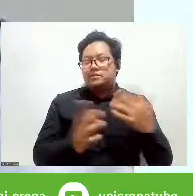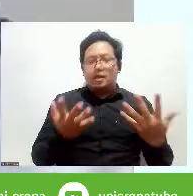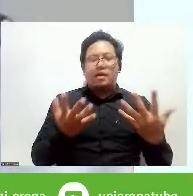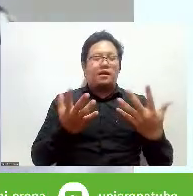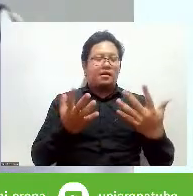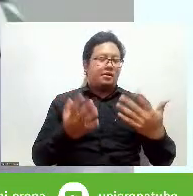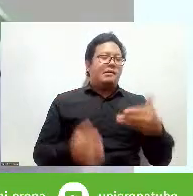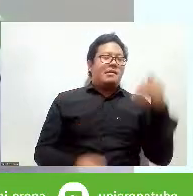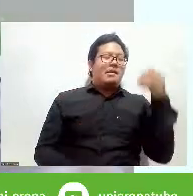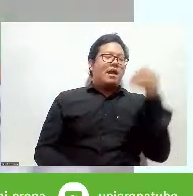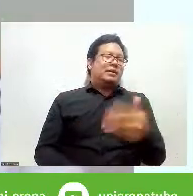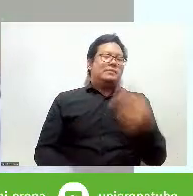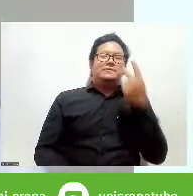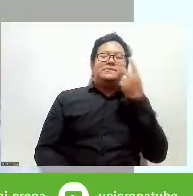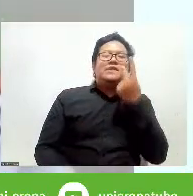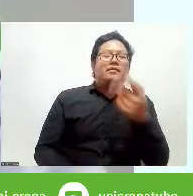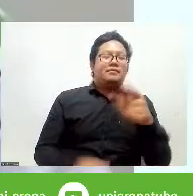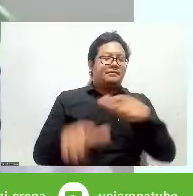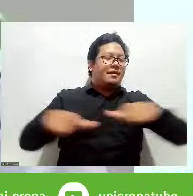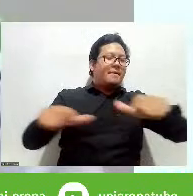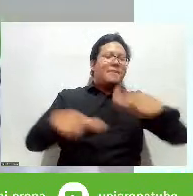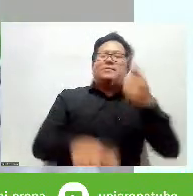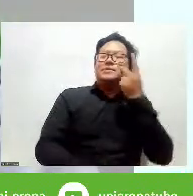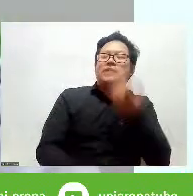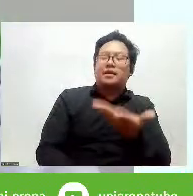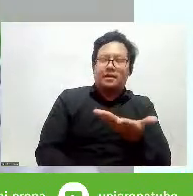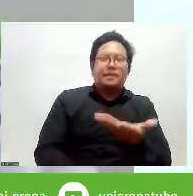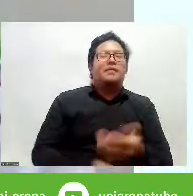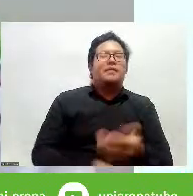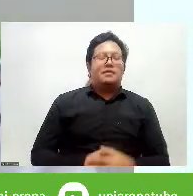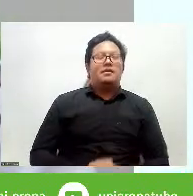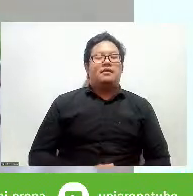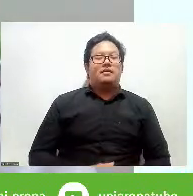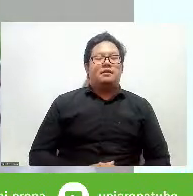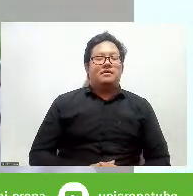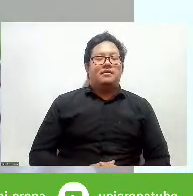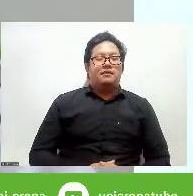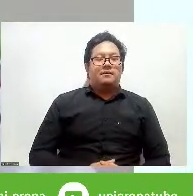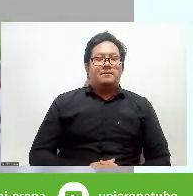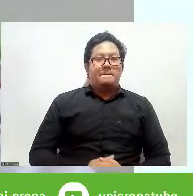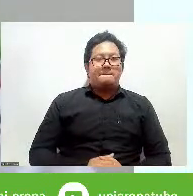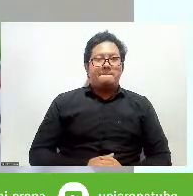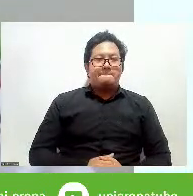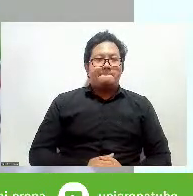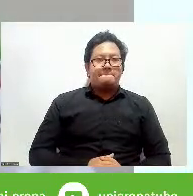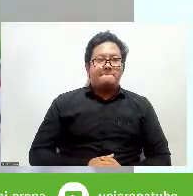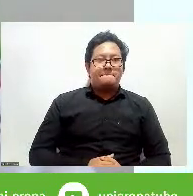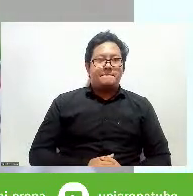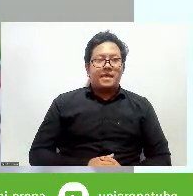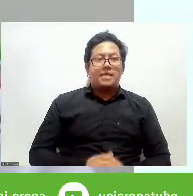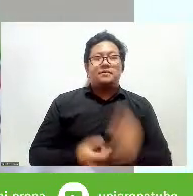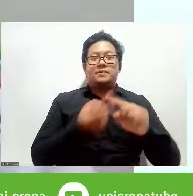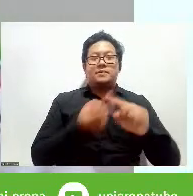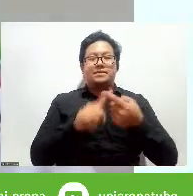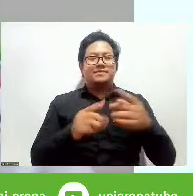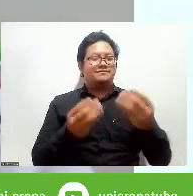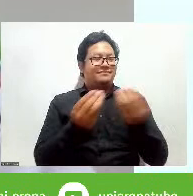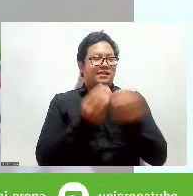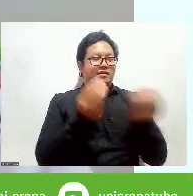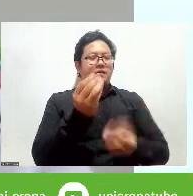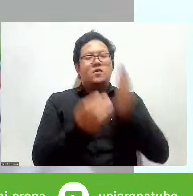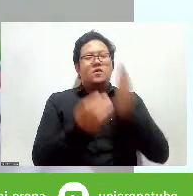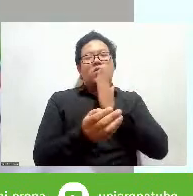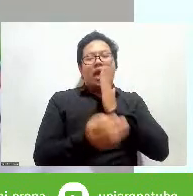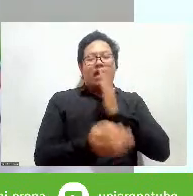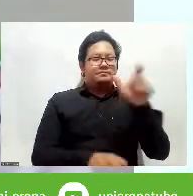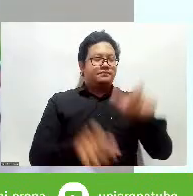kemudian juga sebagaimana teman-teman Generation ubah ini mengetahui bahwa tanggungjawab pemerintah